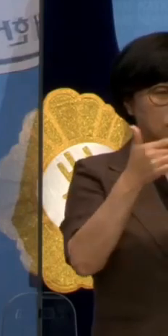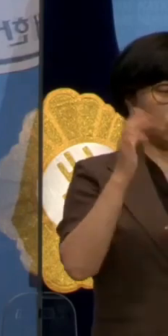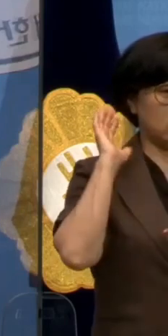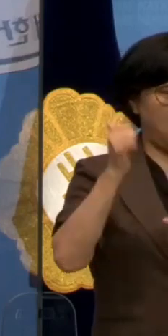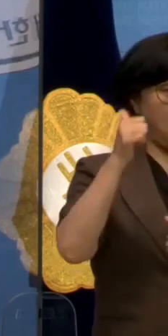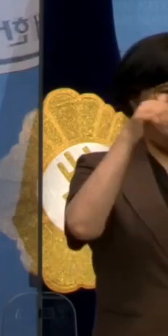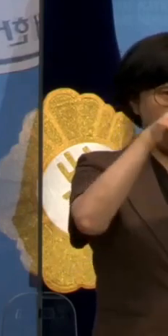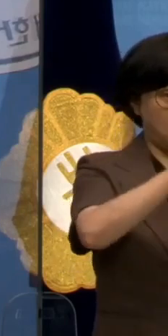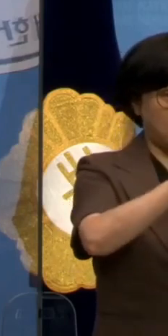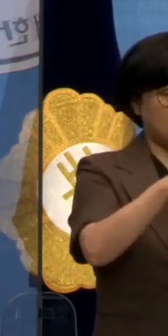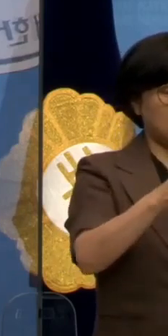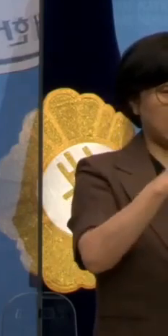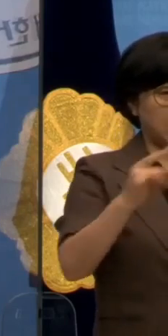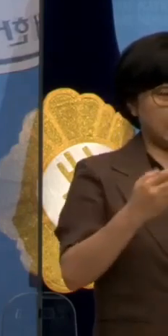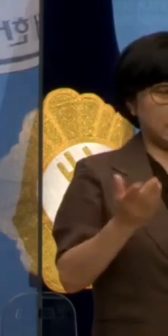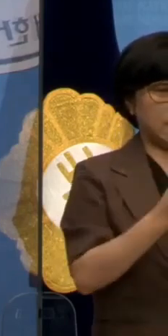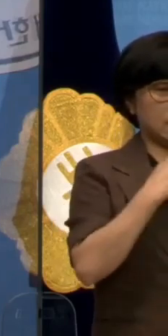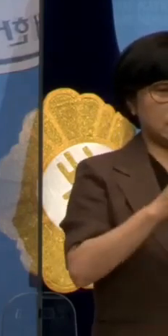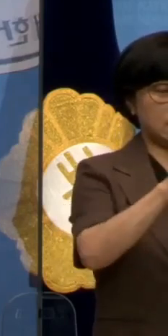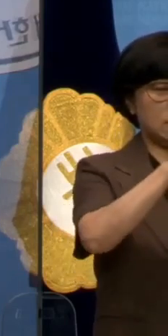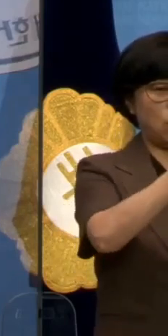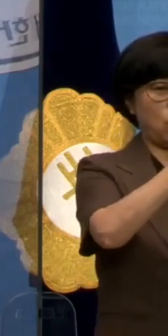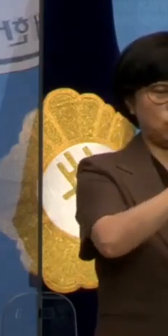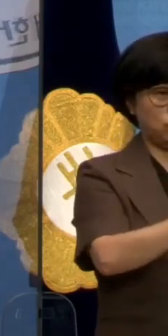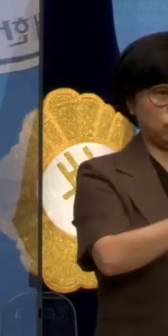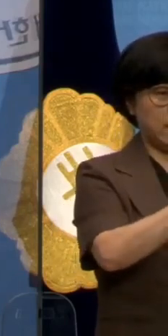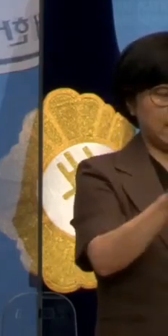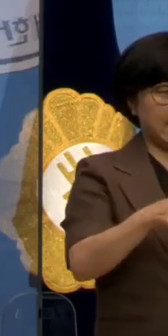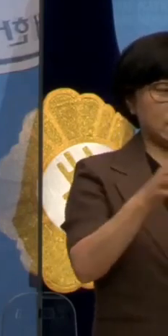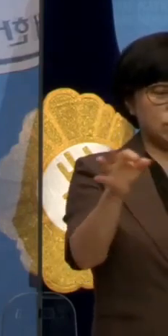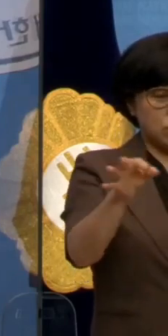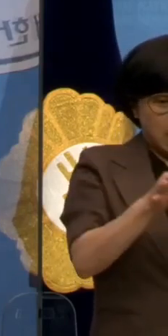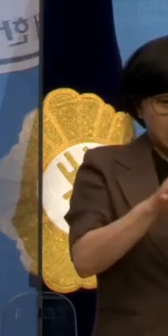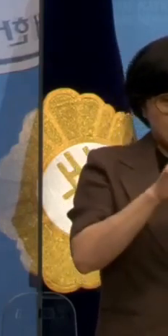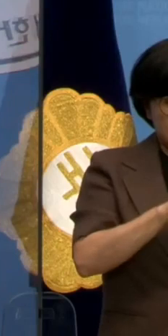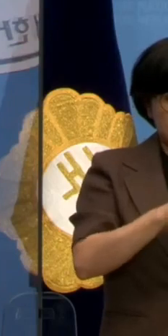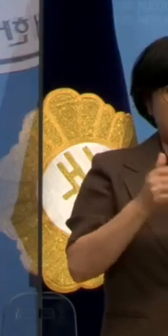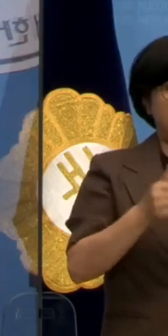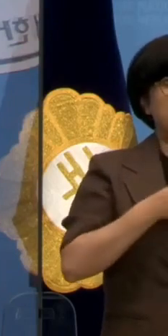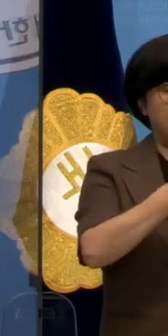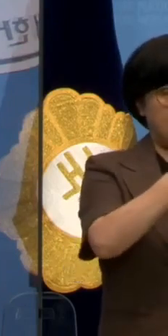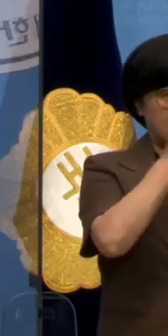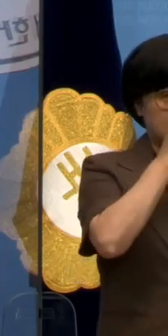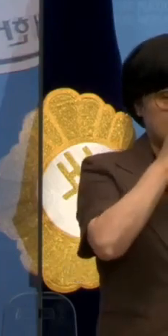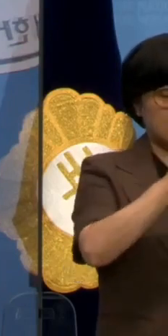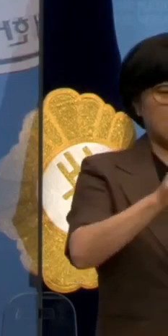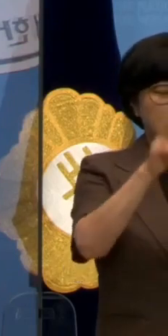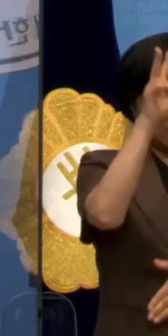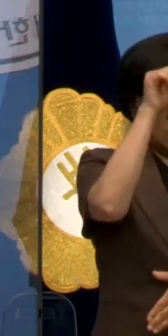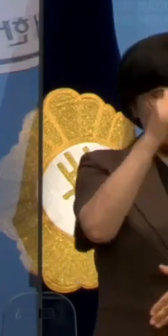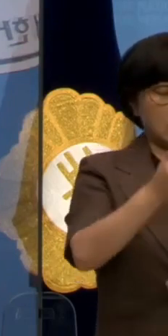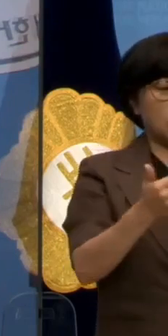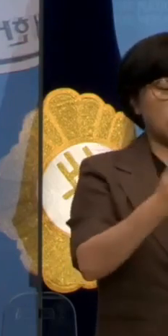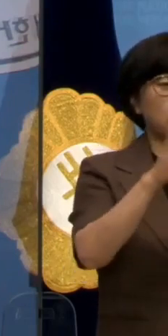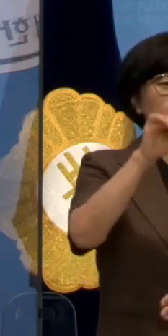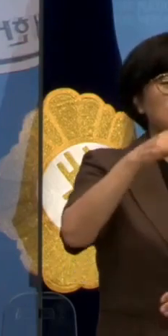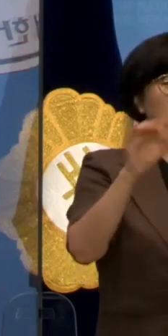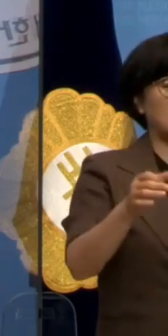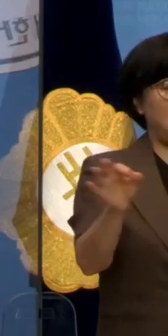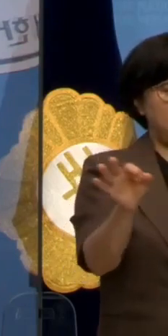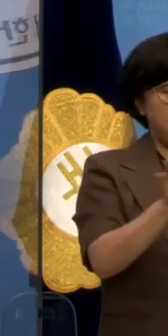일했던 이동훈 전 대변인이 금품수수 혐의로 입건되었습니다. 경찰은 현직 부장검사에게